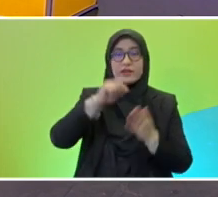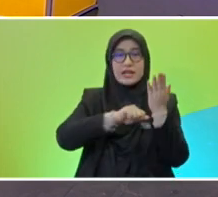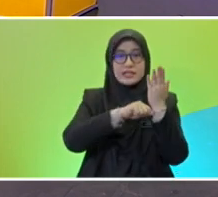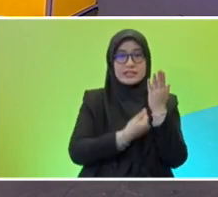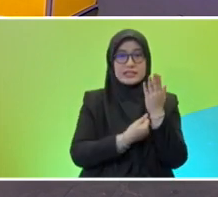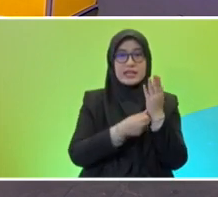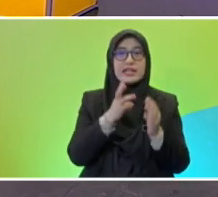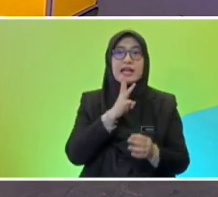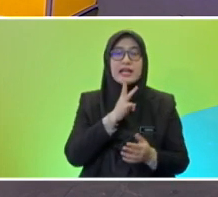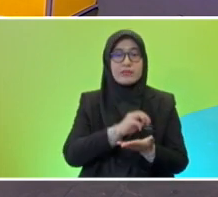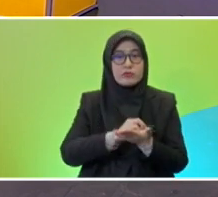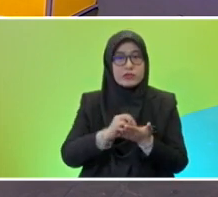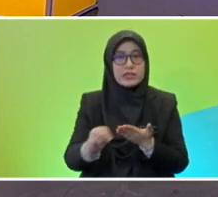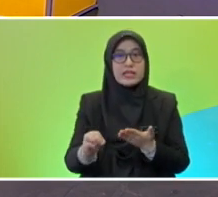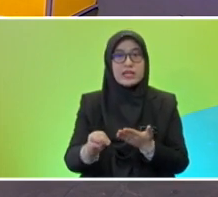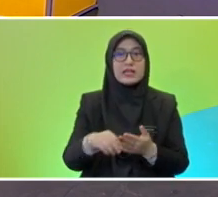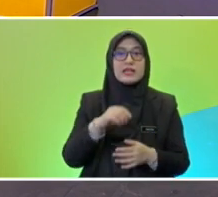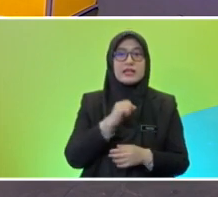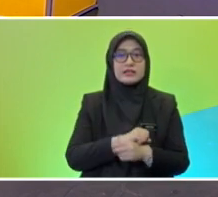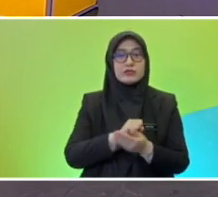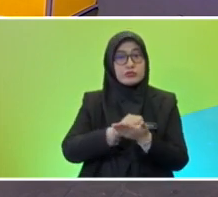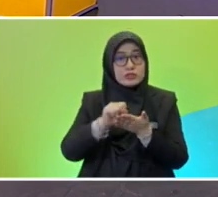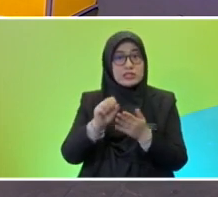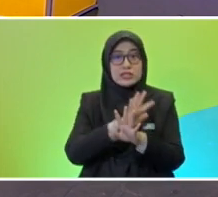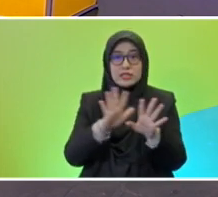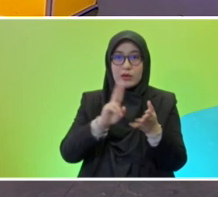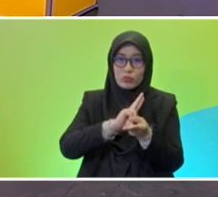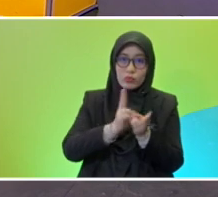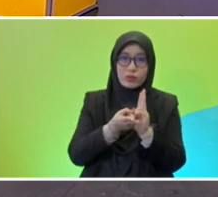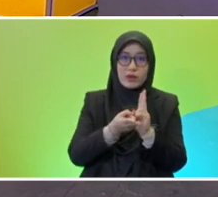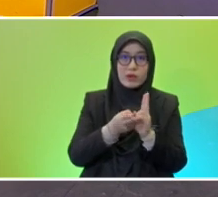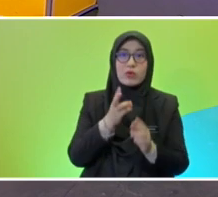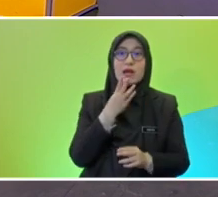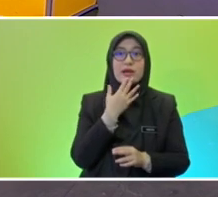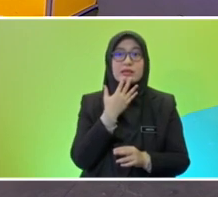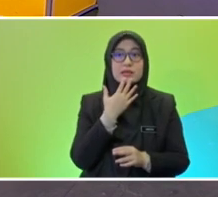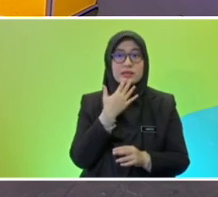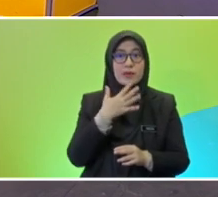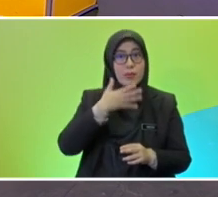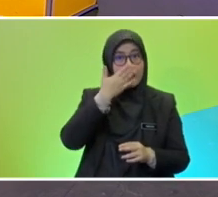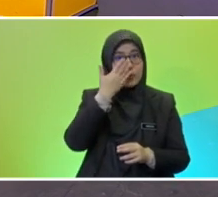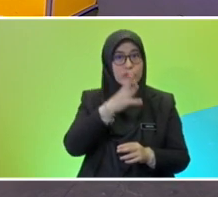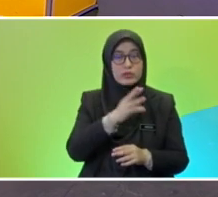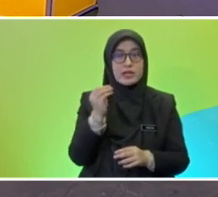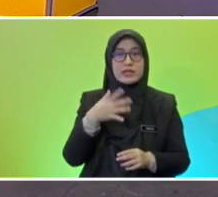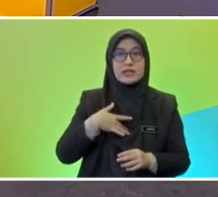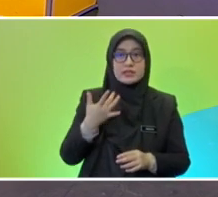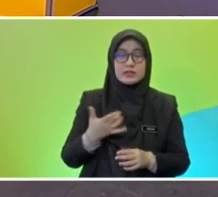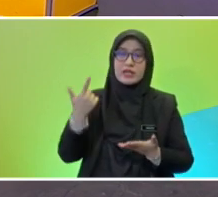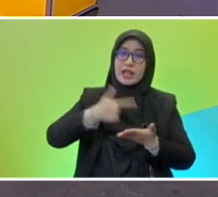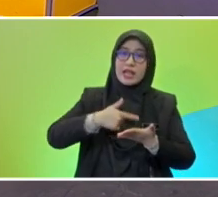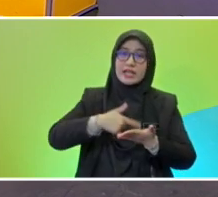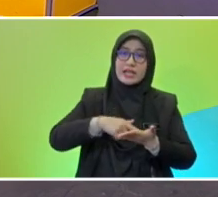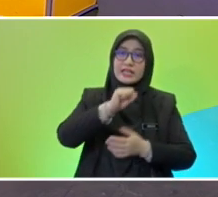ada perubahan bau warna dan juga rasa ya Oke kita pergi pada soal yang seterusnya Oke